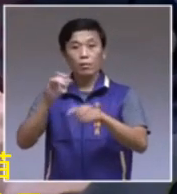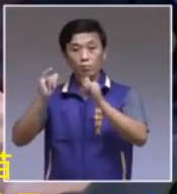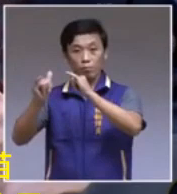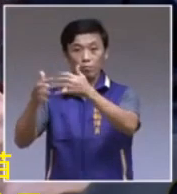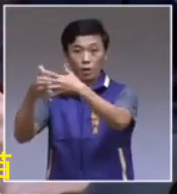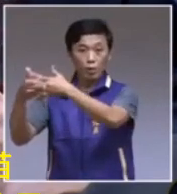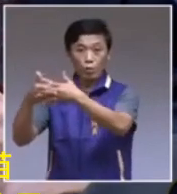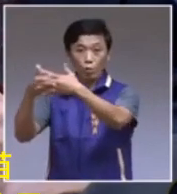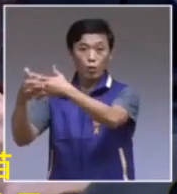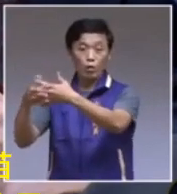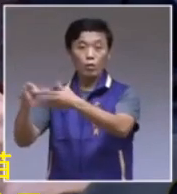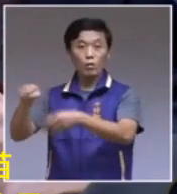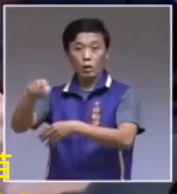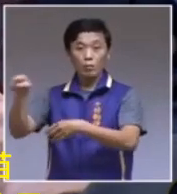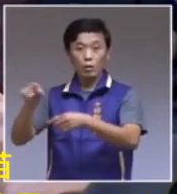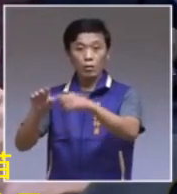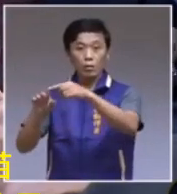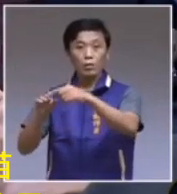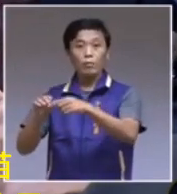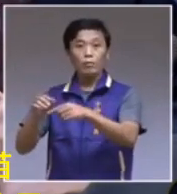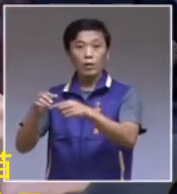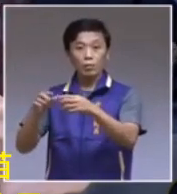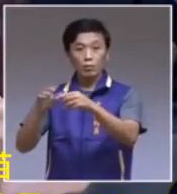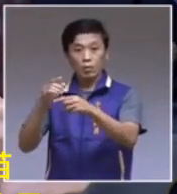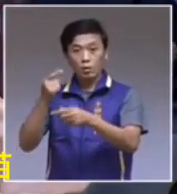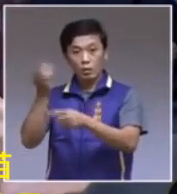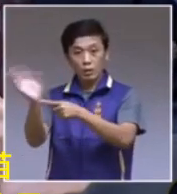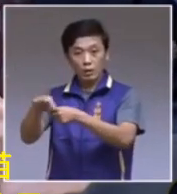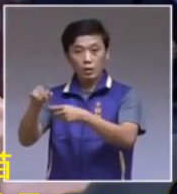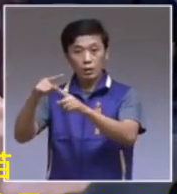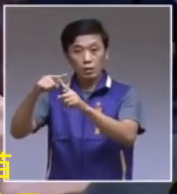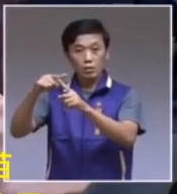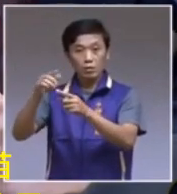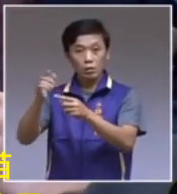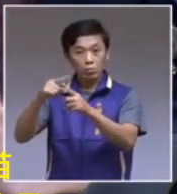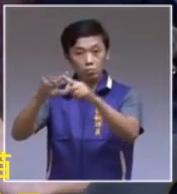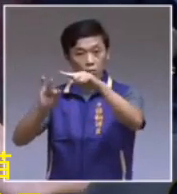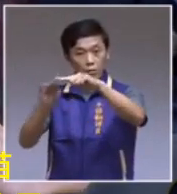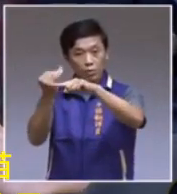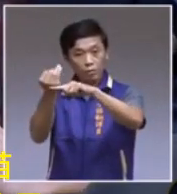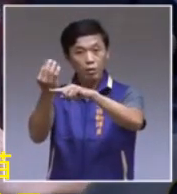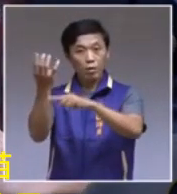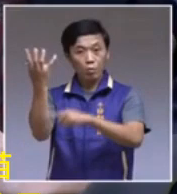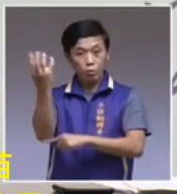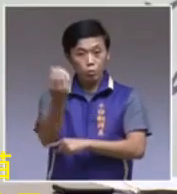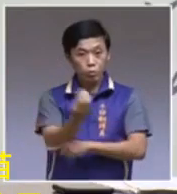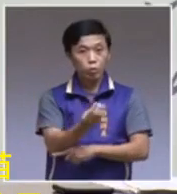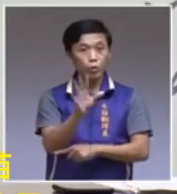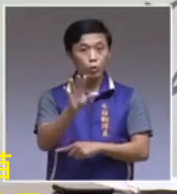的死亡率大家可以看到很明显的降低了，那尤其是